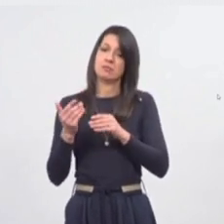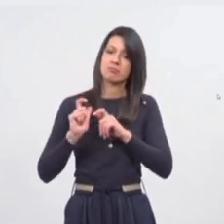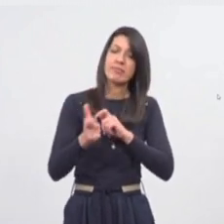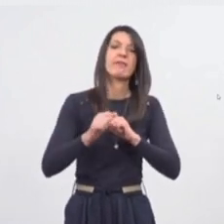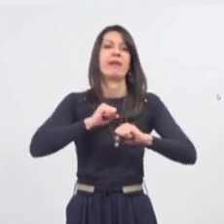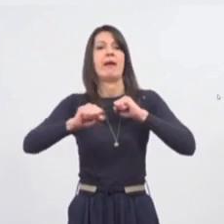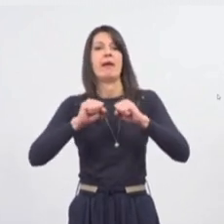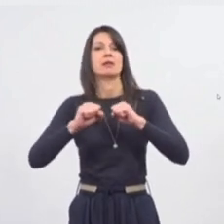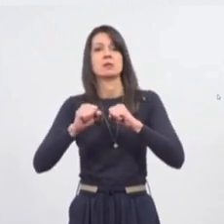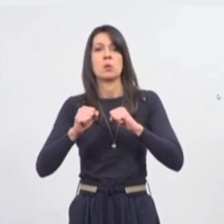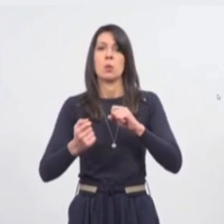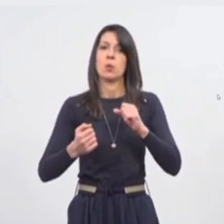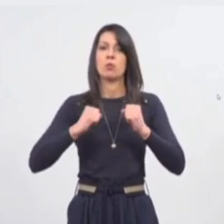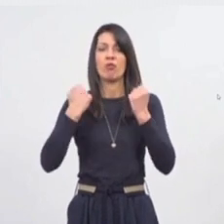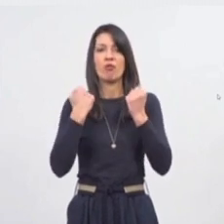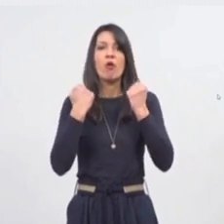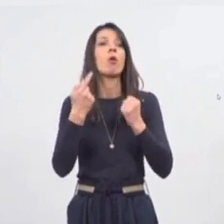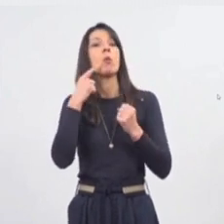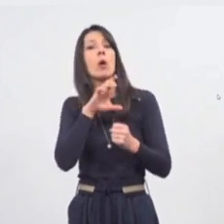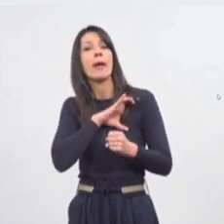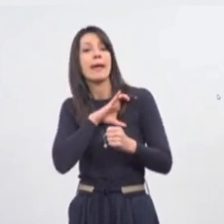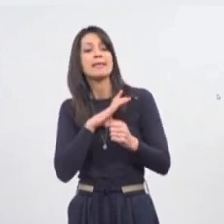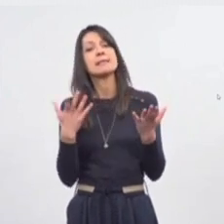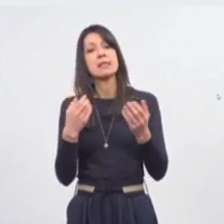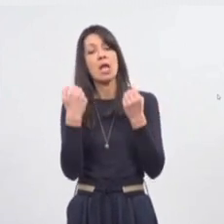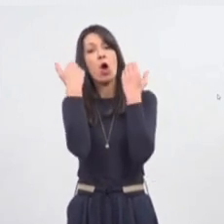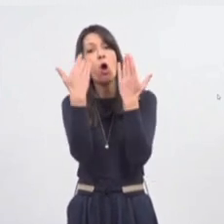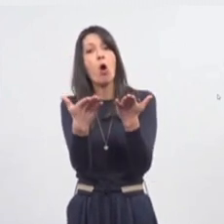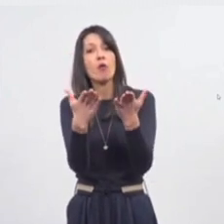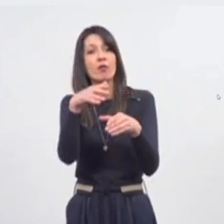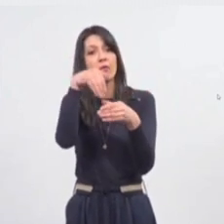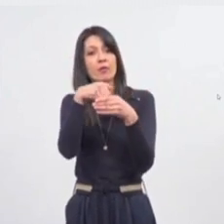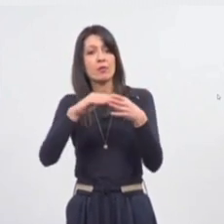une concentration de l'offre en ligne sur un nombre réduit